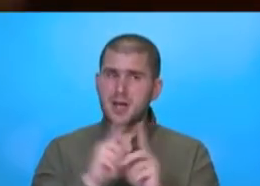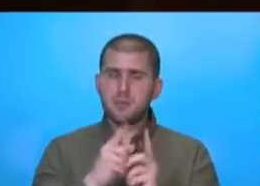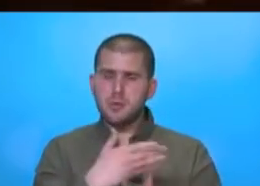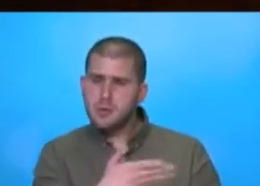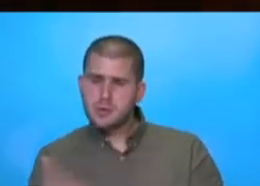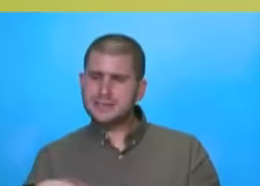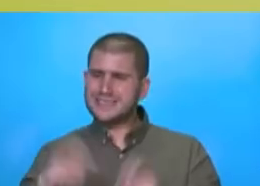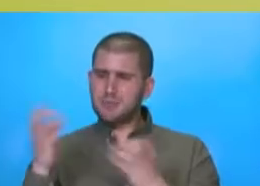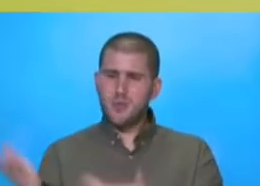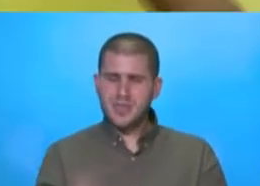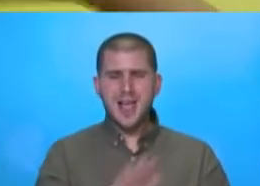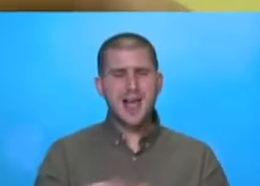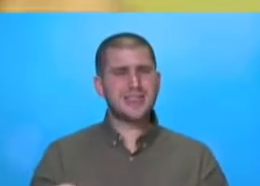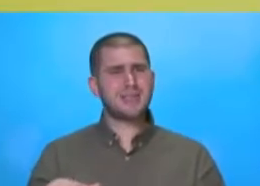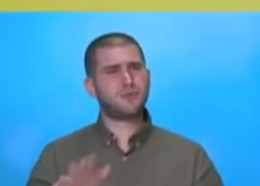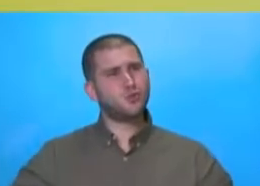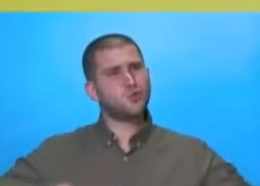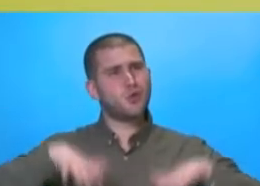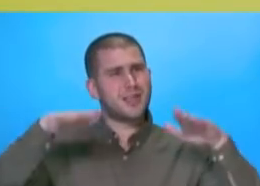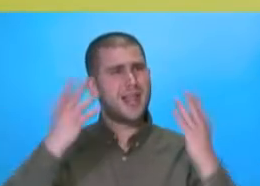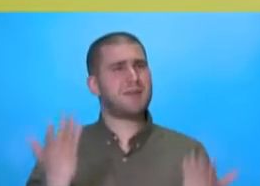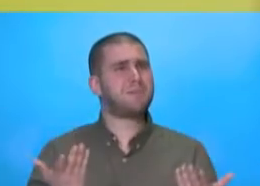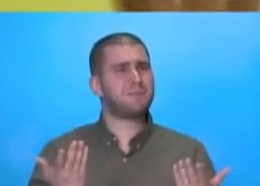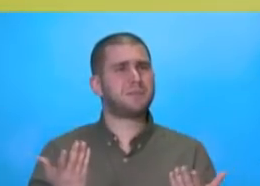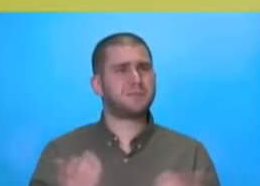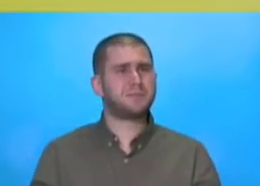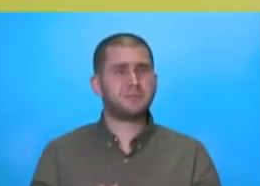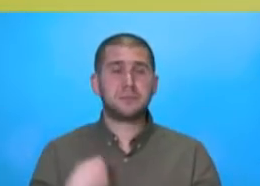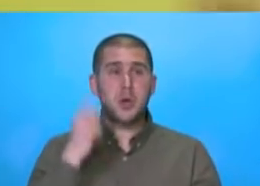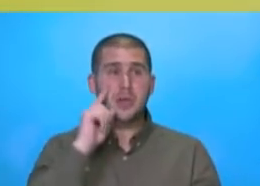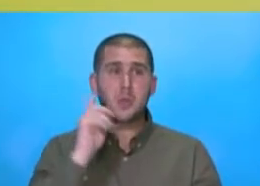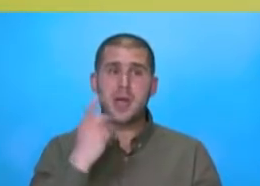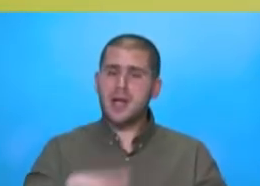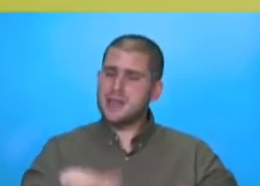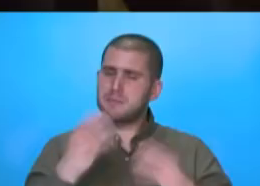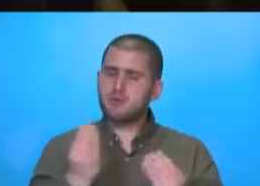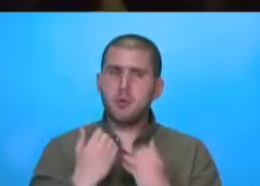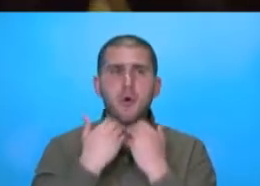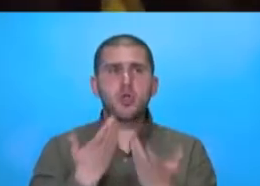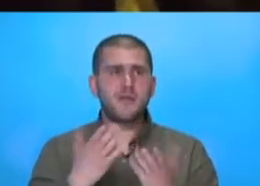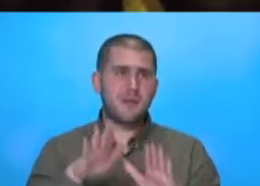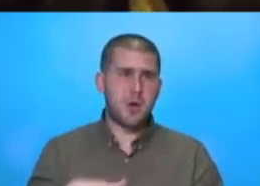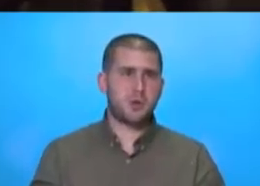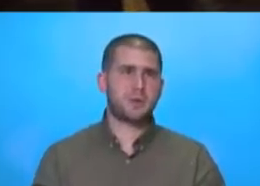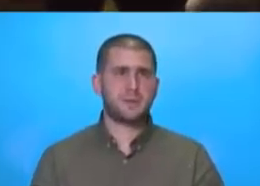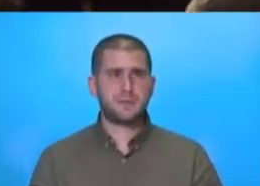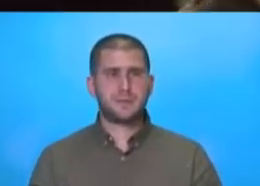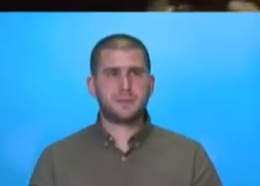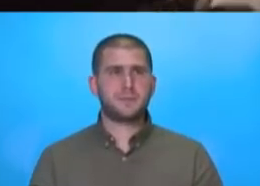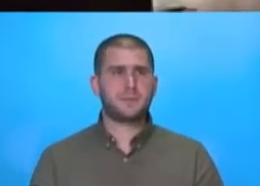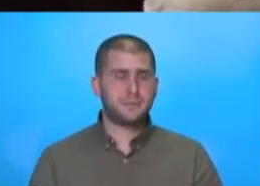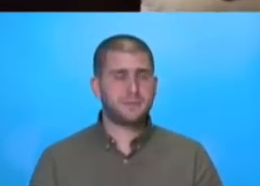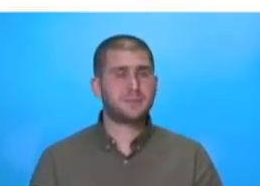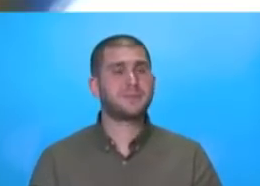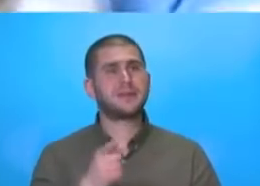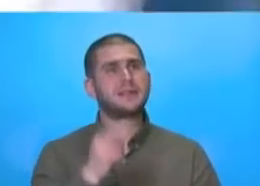כאילו, לילדים הקטנים שגדלים ל... לא יודעת, לגדלים למשהו פחות טוב. הצורך